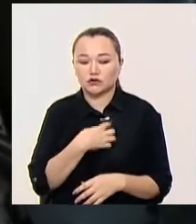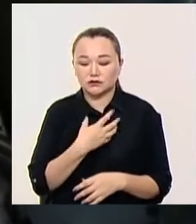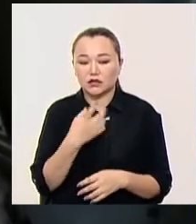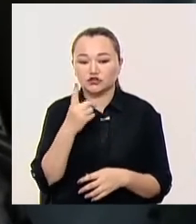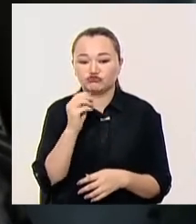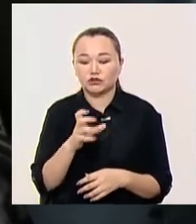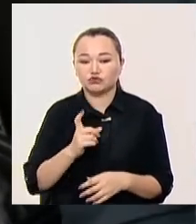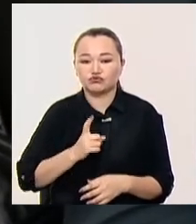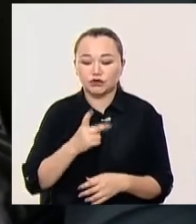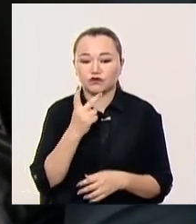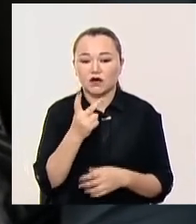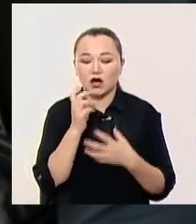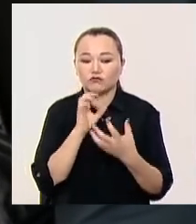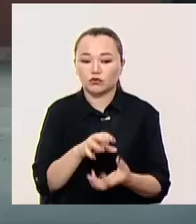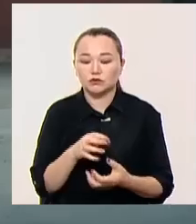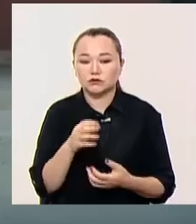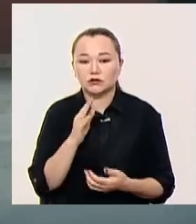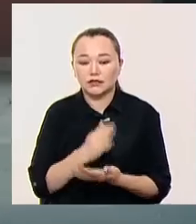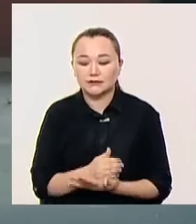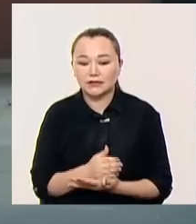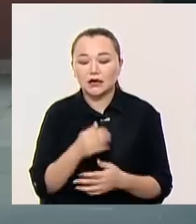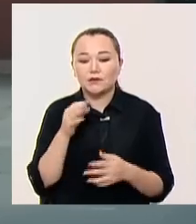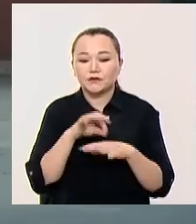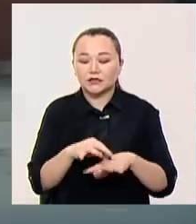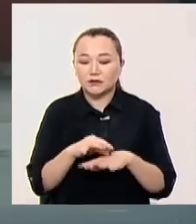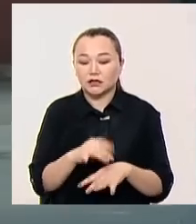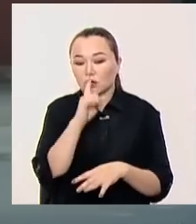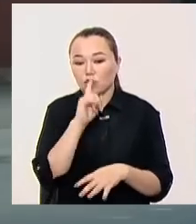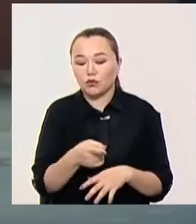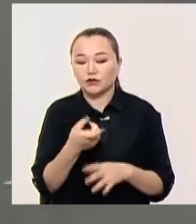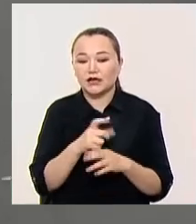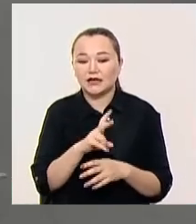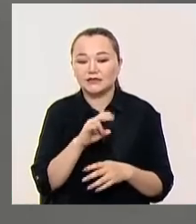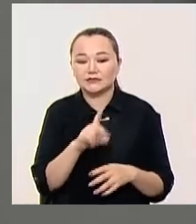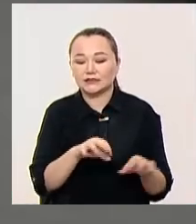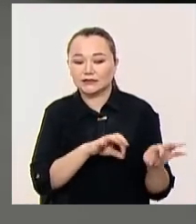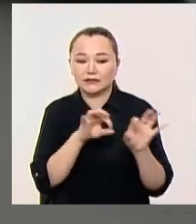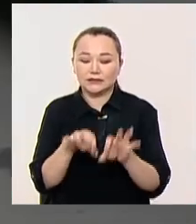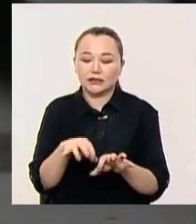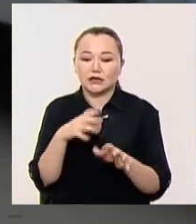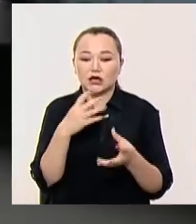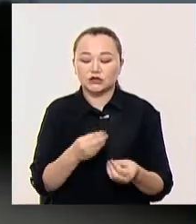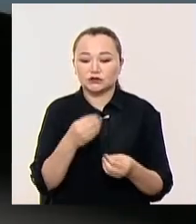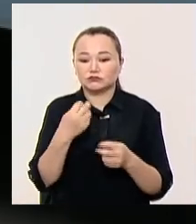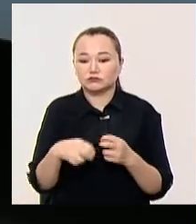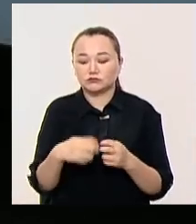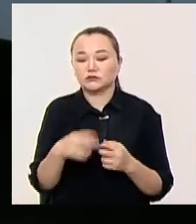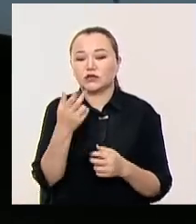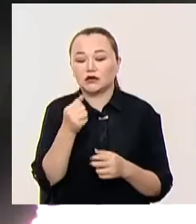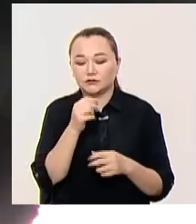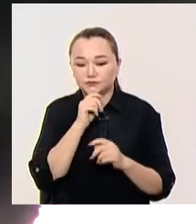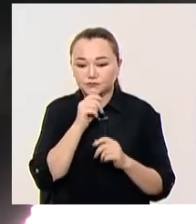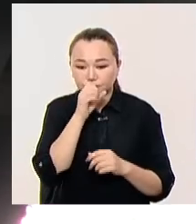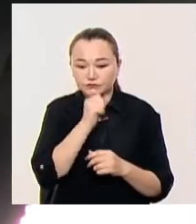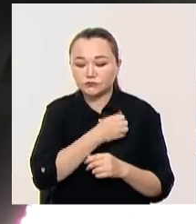Бір сағаттың ішінде 2 автобус келеді. Ал тасымалдаушылар бір жыл бұрын ғана лизингке алған автобустардың күнара істен шығатынын жасырмайды. Әрбірі